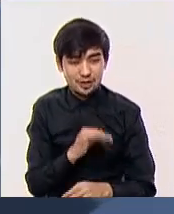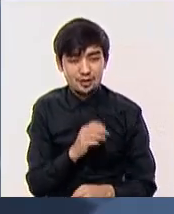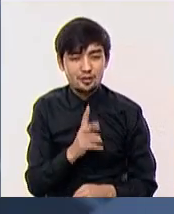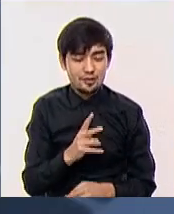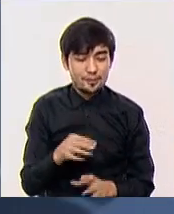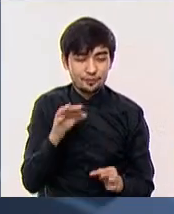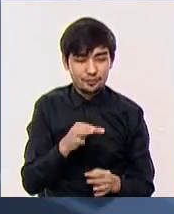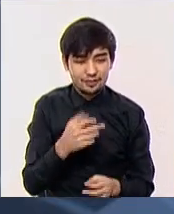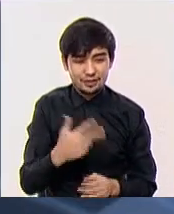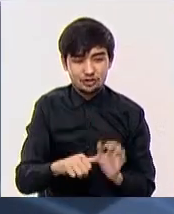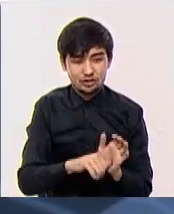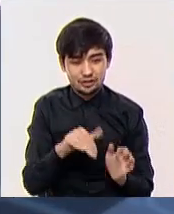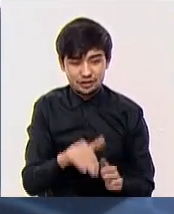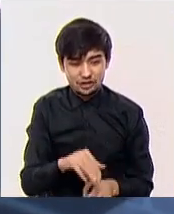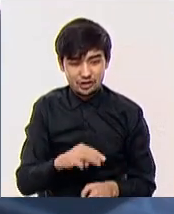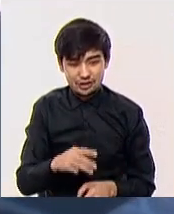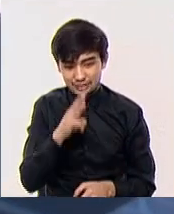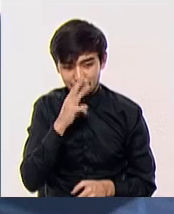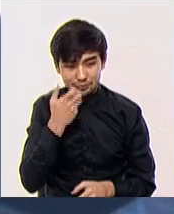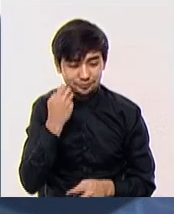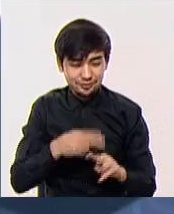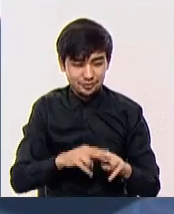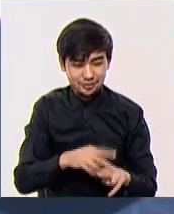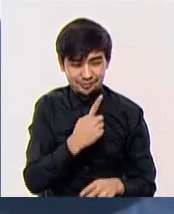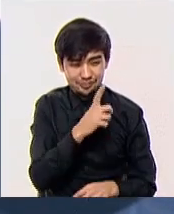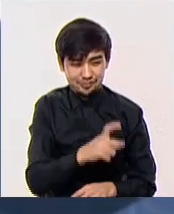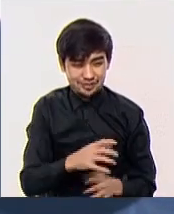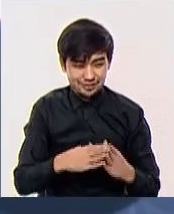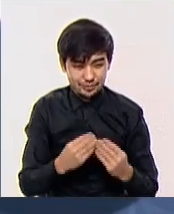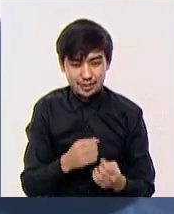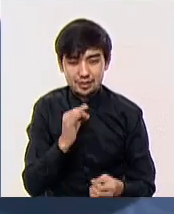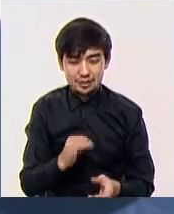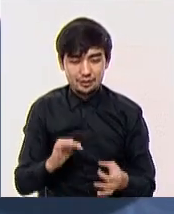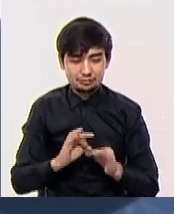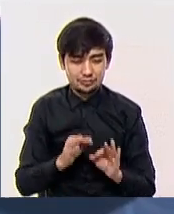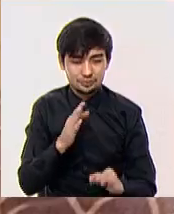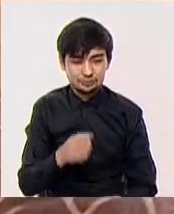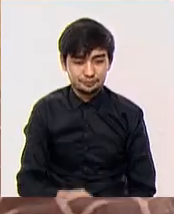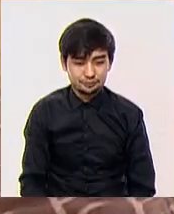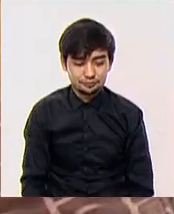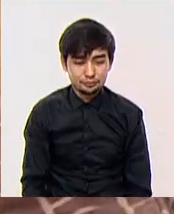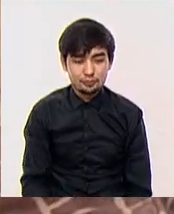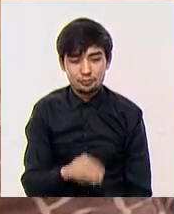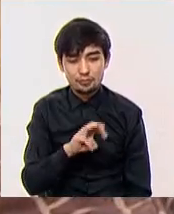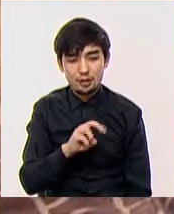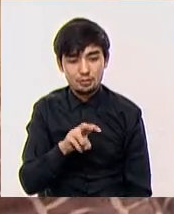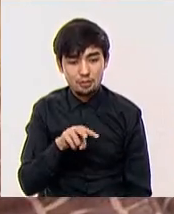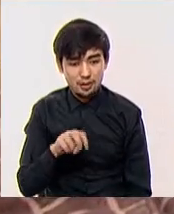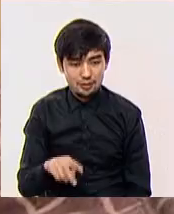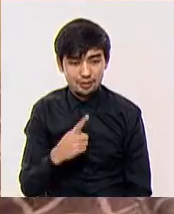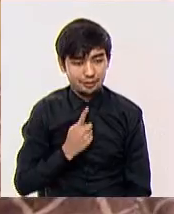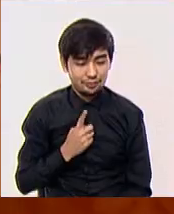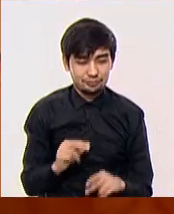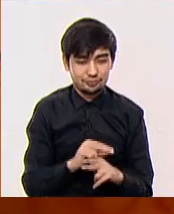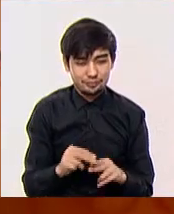не более 36 тысяч тенге дохода. Анастасия Новикова с подробностями. Махпал Алтынбекова одна